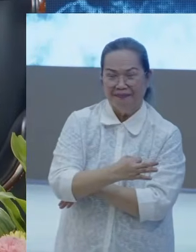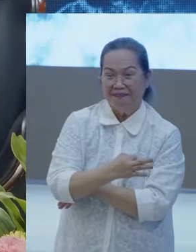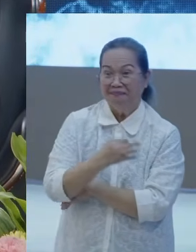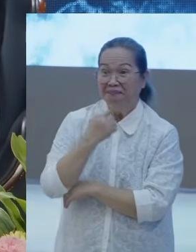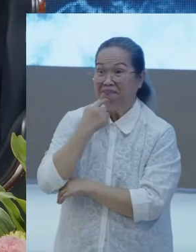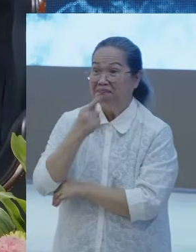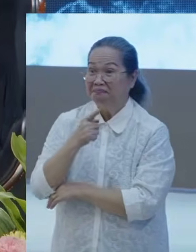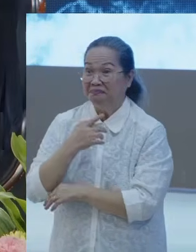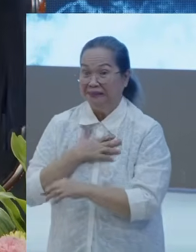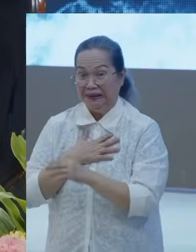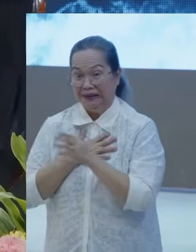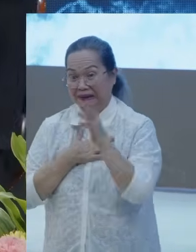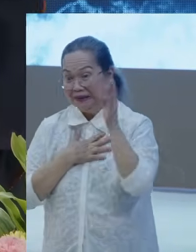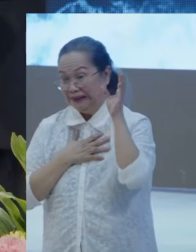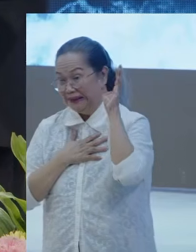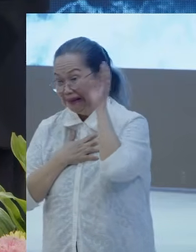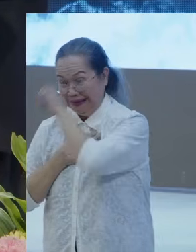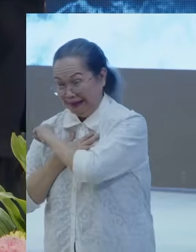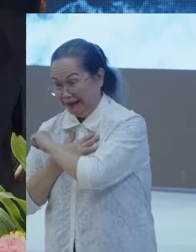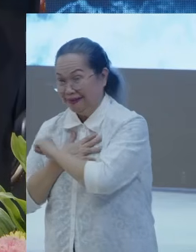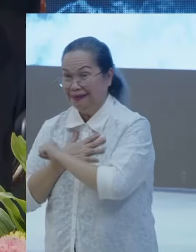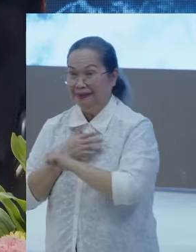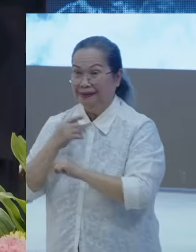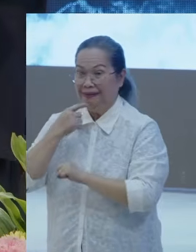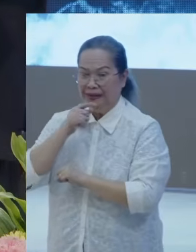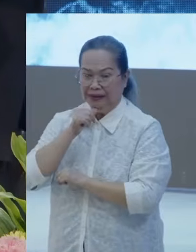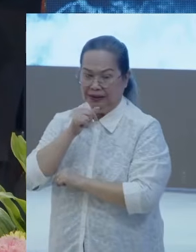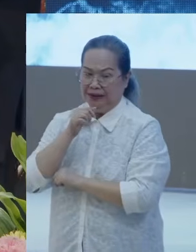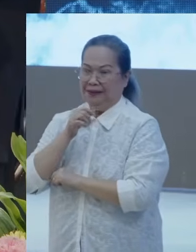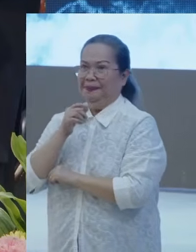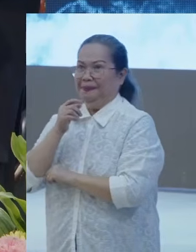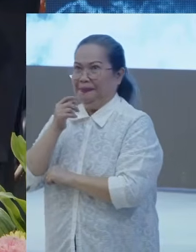Na-miss po nila yung point ng aklat.